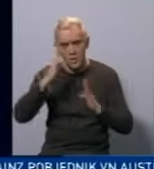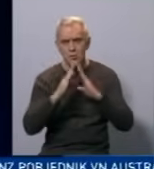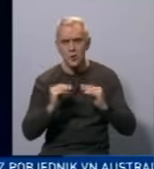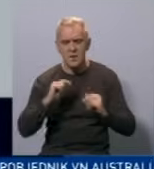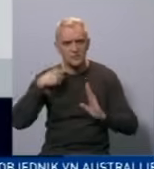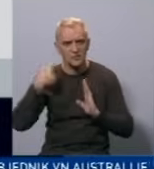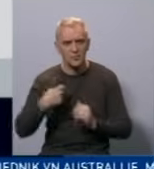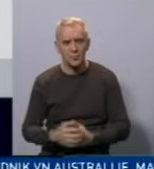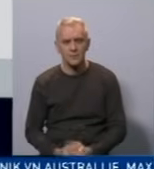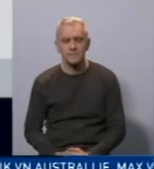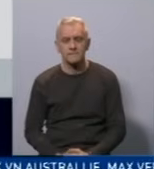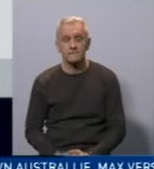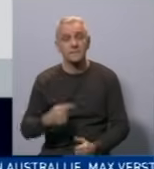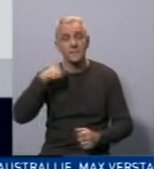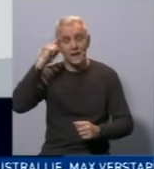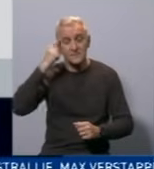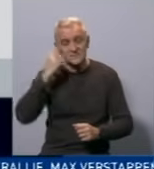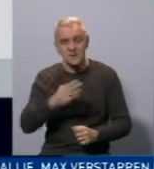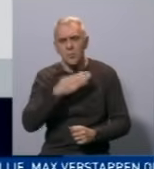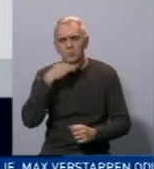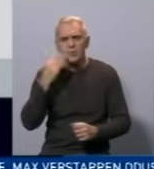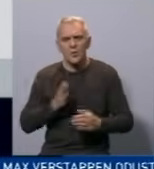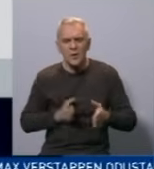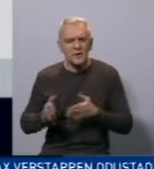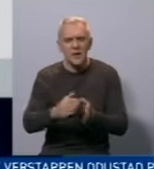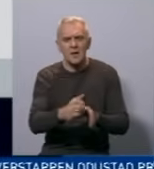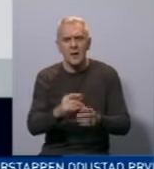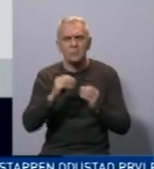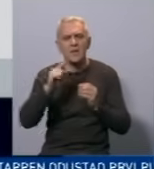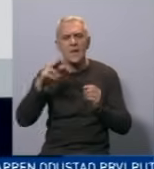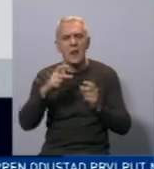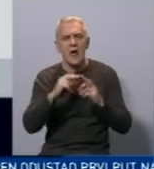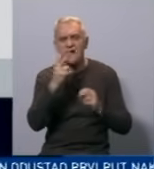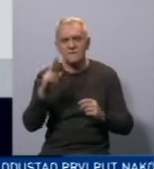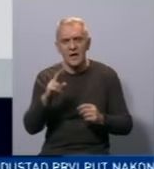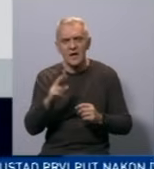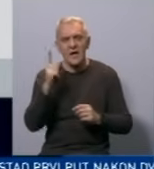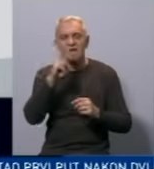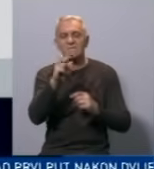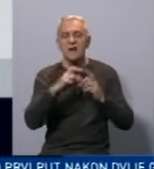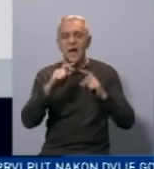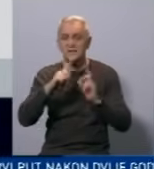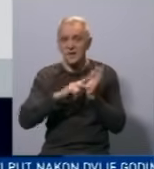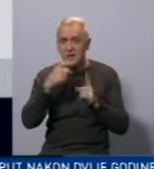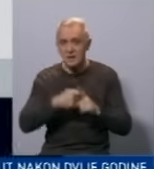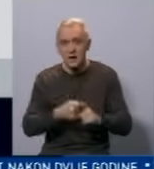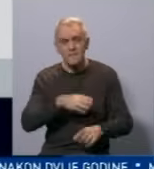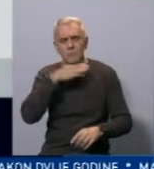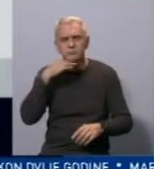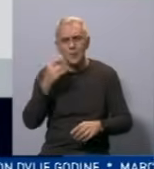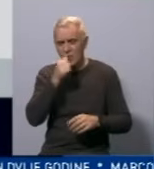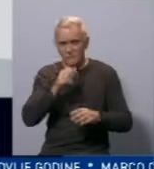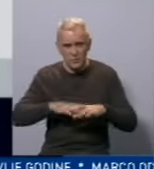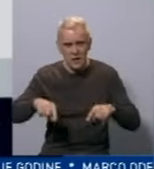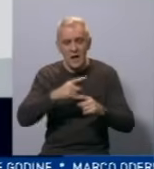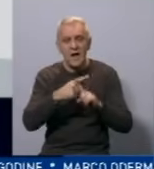filmova. Mislim da će mnogo potoka poteći sa Bjelava, bujičnih voda sa Vratnika, mnogo će bara u Hrasnom